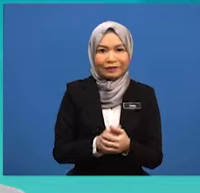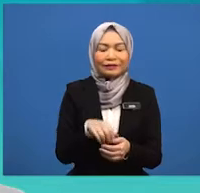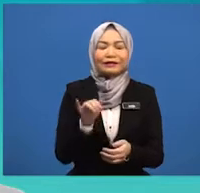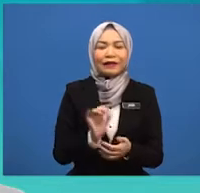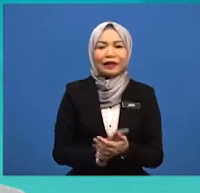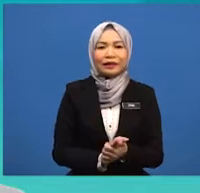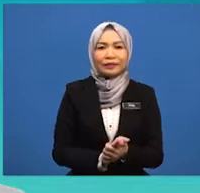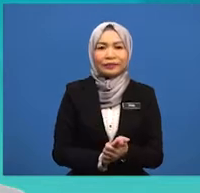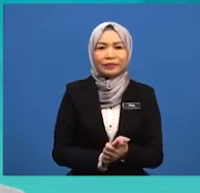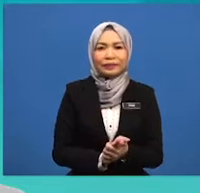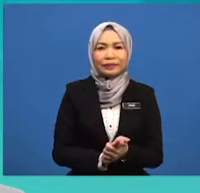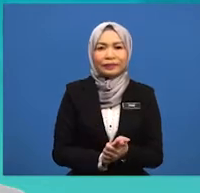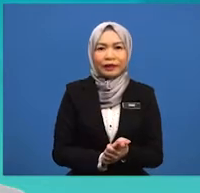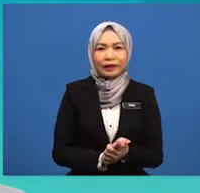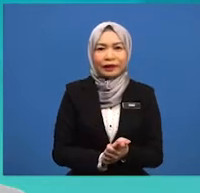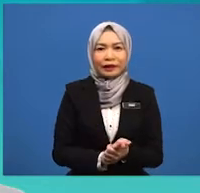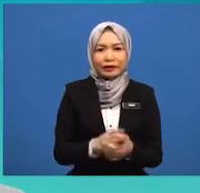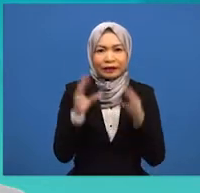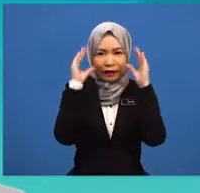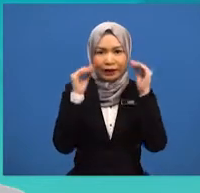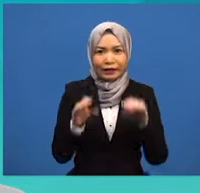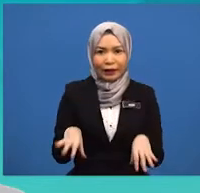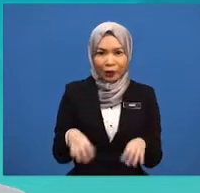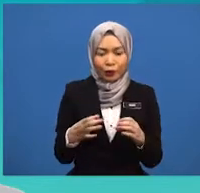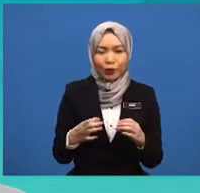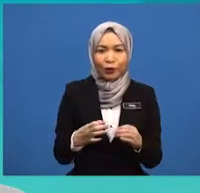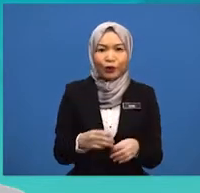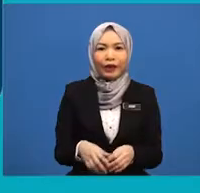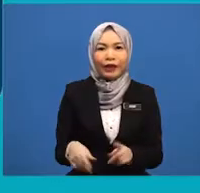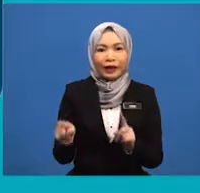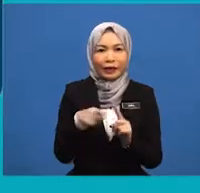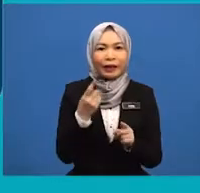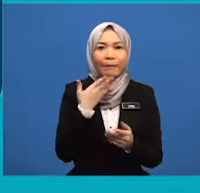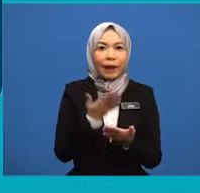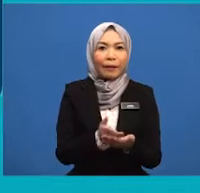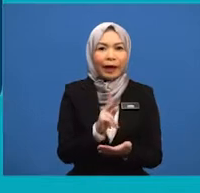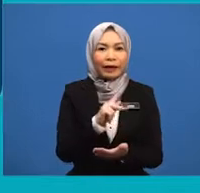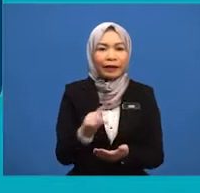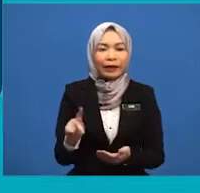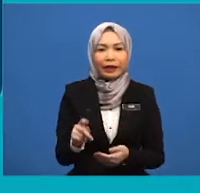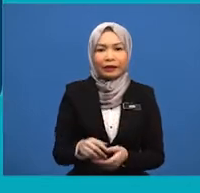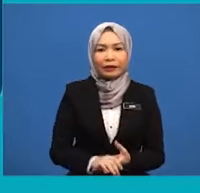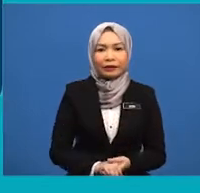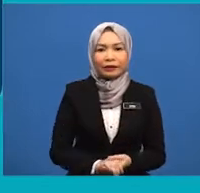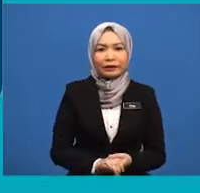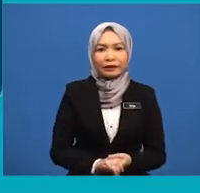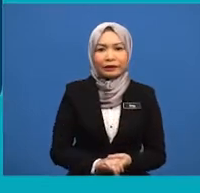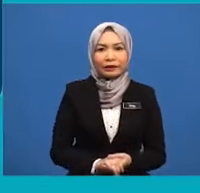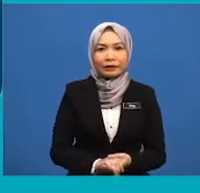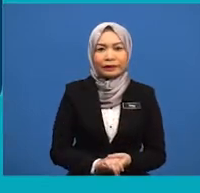Murid-murid, cikgu buat penambahbaikan pada sudokod tadi. simbol kurang